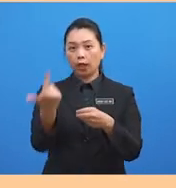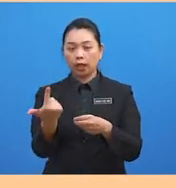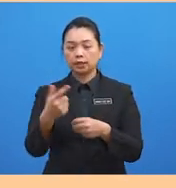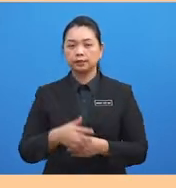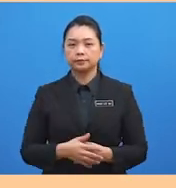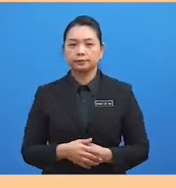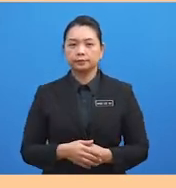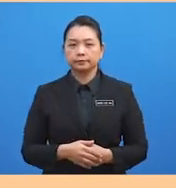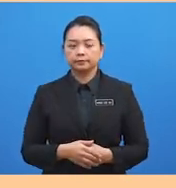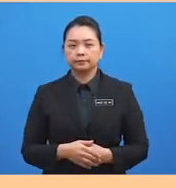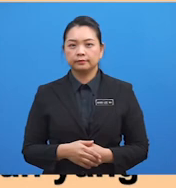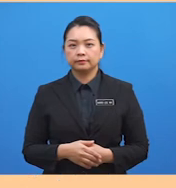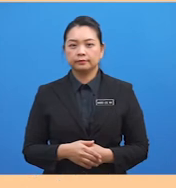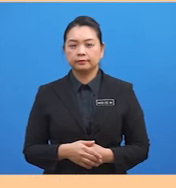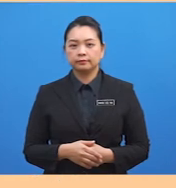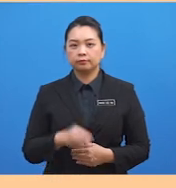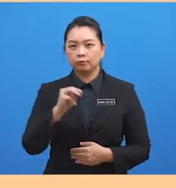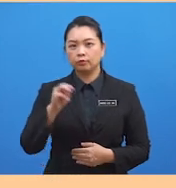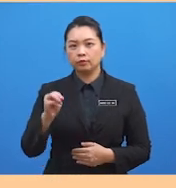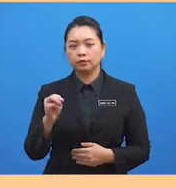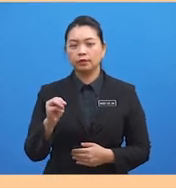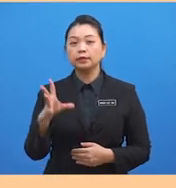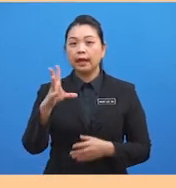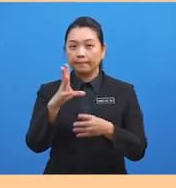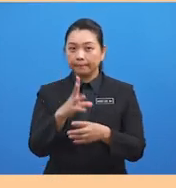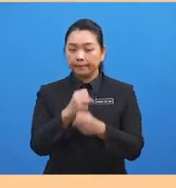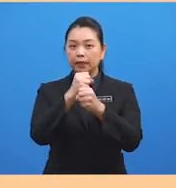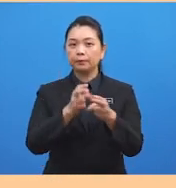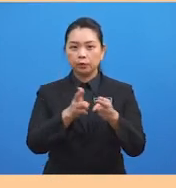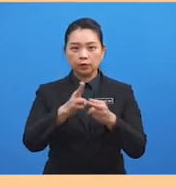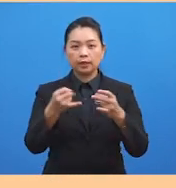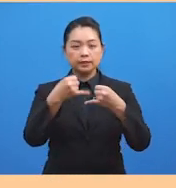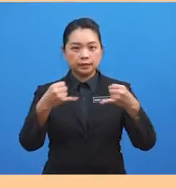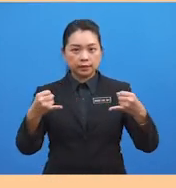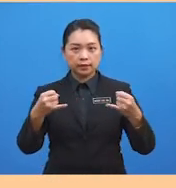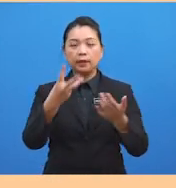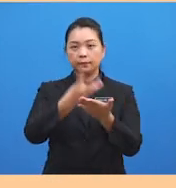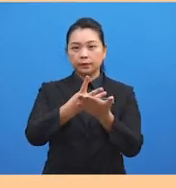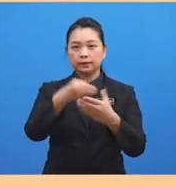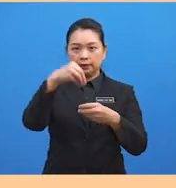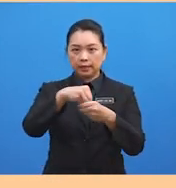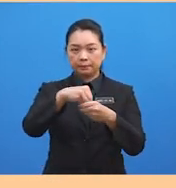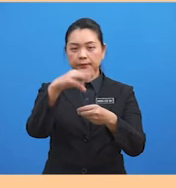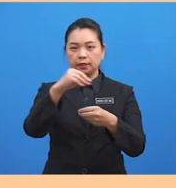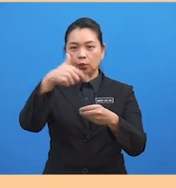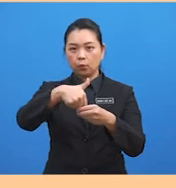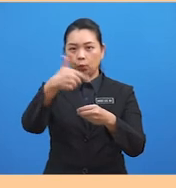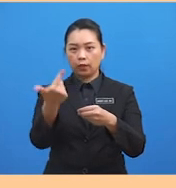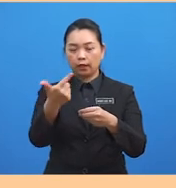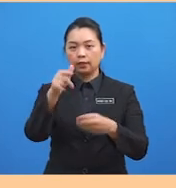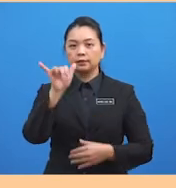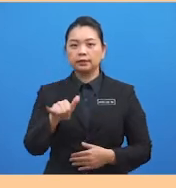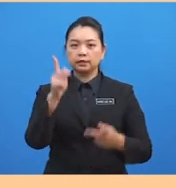Murid-murid juga diharap boleh menghuraikan jenis pembiayaan dalaman dan